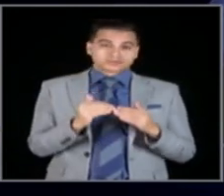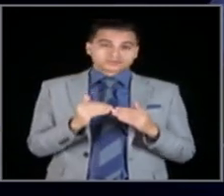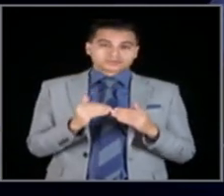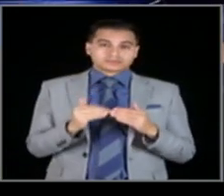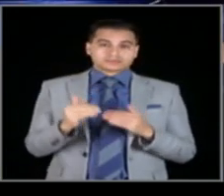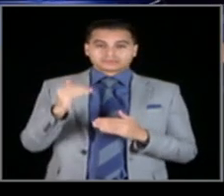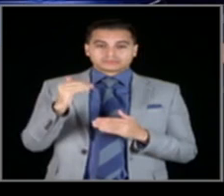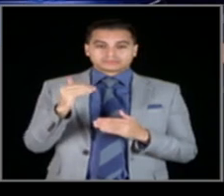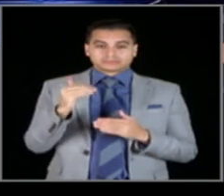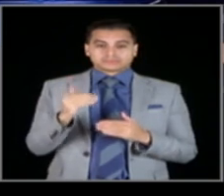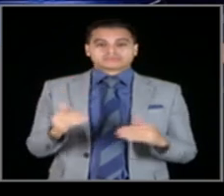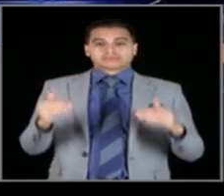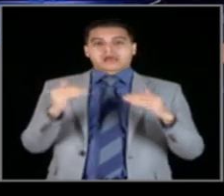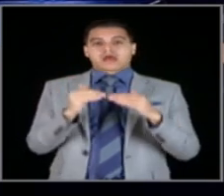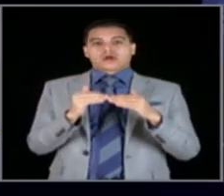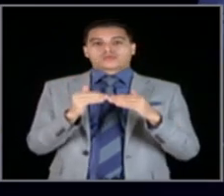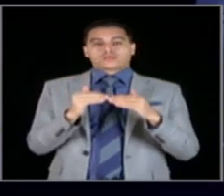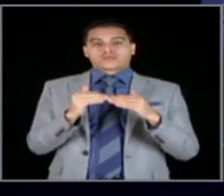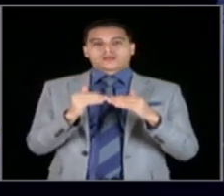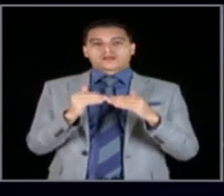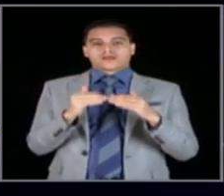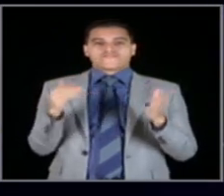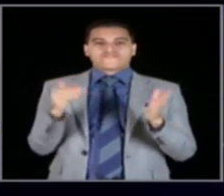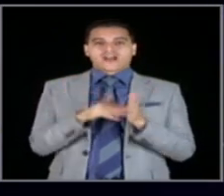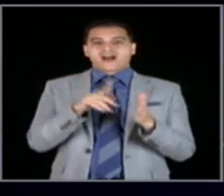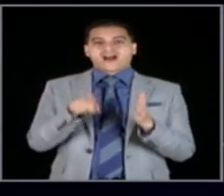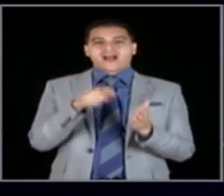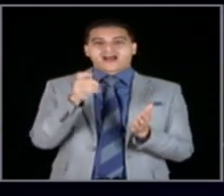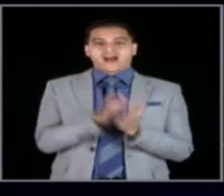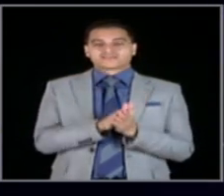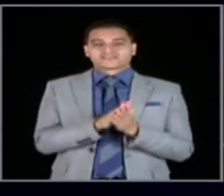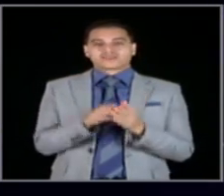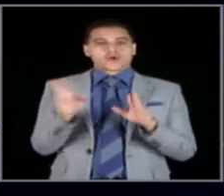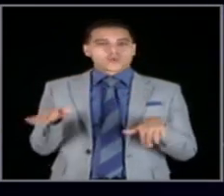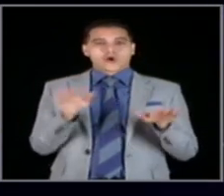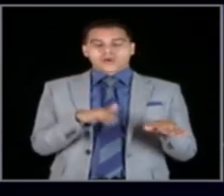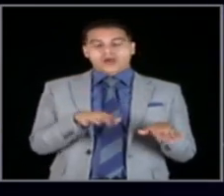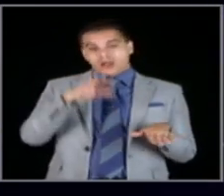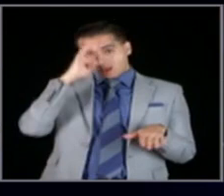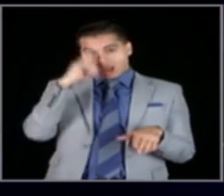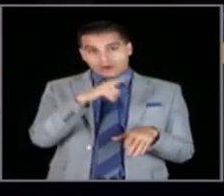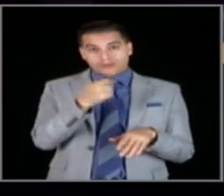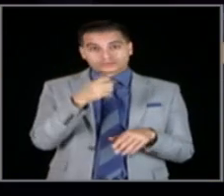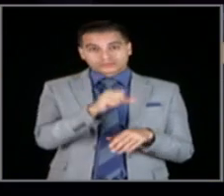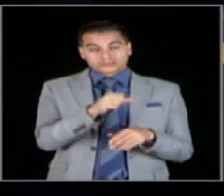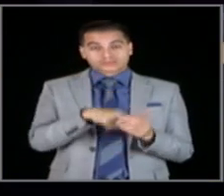اتعادلتوا. ندخل الفقرة الأخيرة من نقطة البداية.